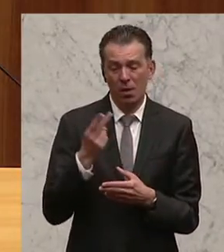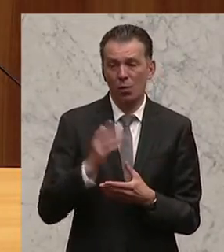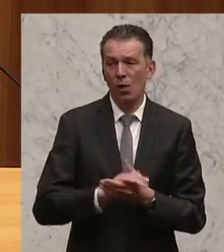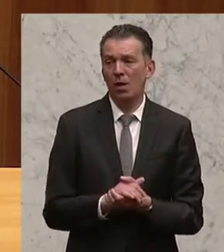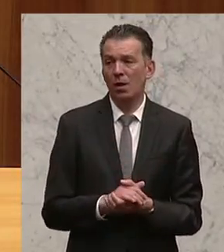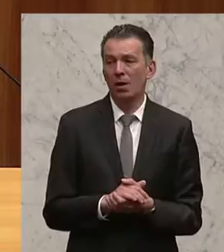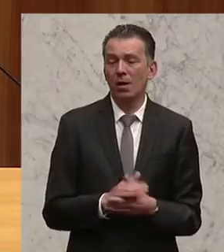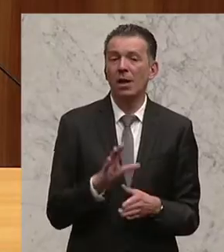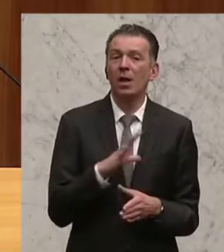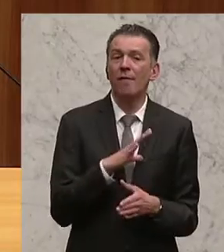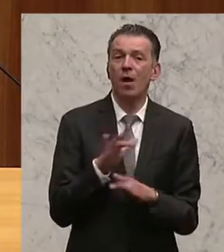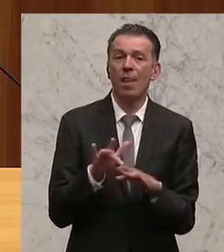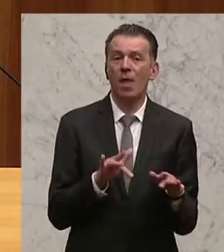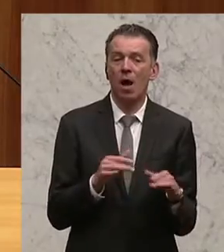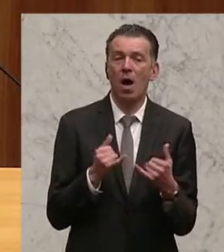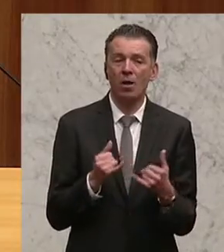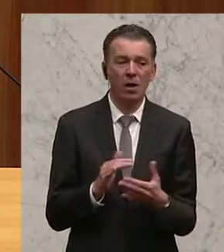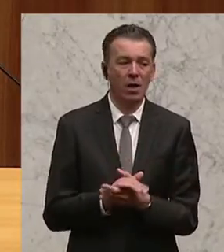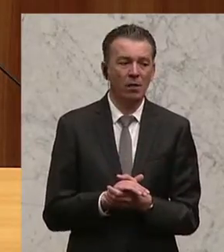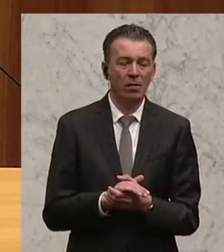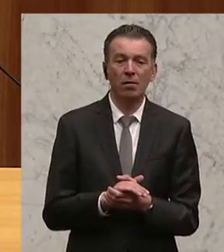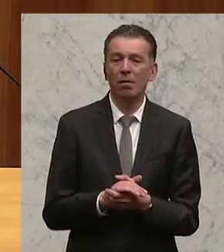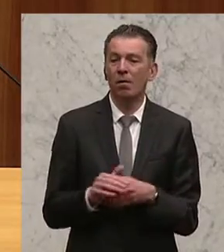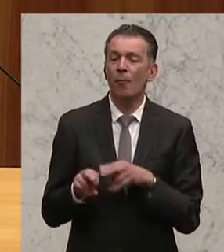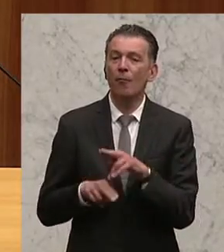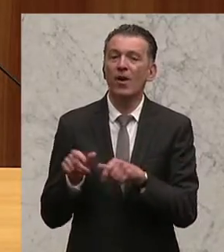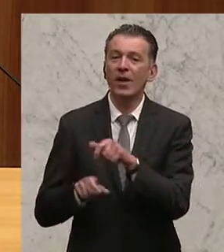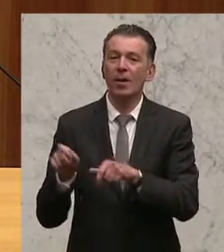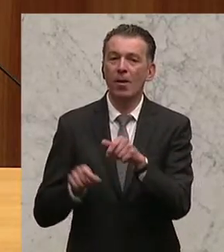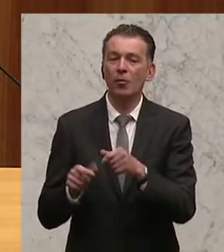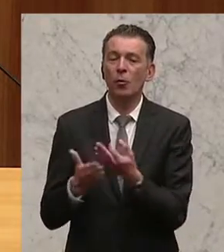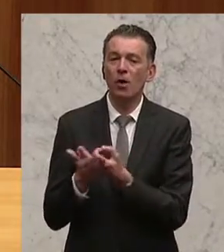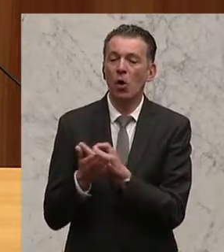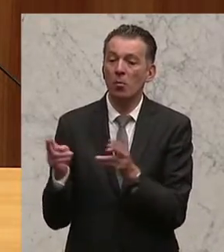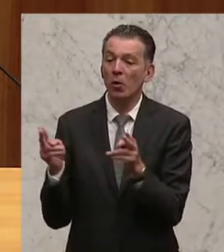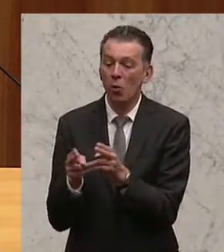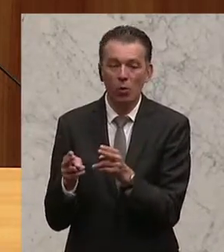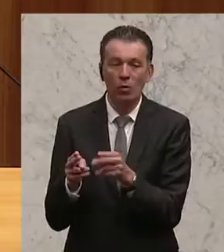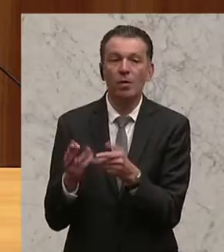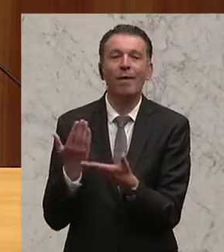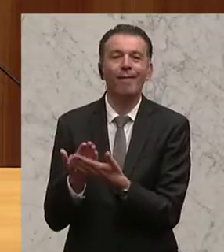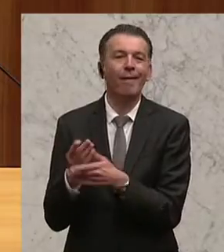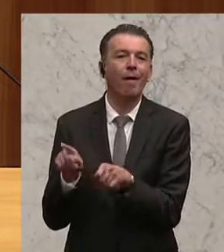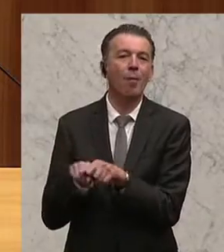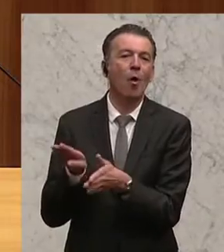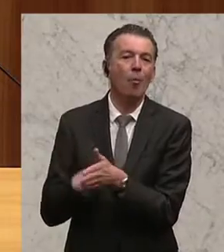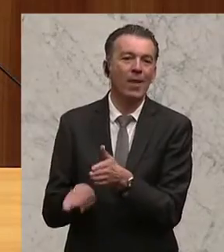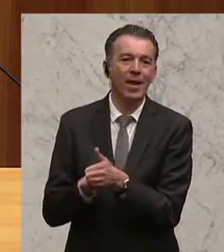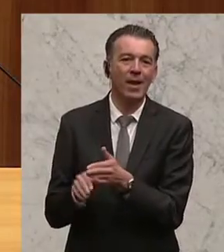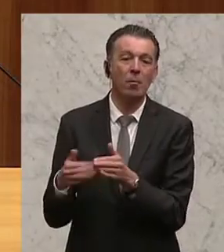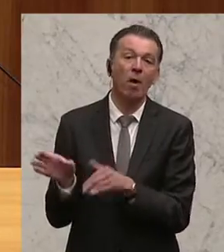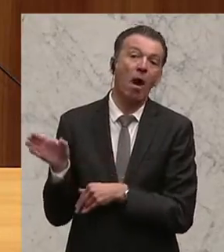so ist, dass die Gefahr besteht, dass jetzt kürzer ausgebildete Pflegepersonen, die daher auch billiger sind,